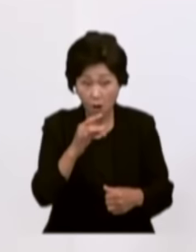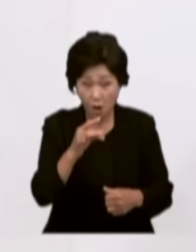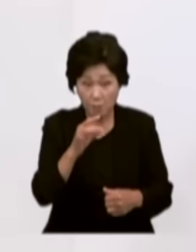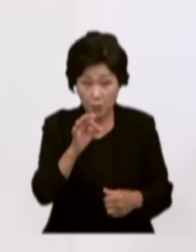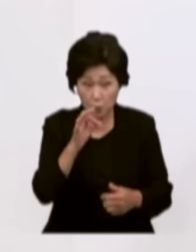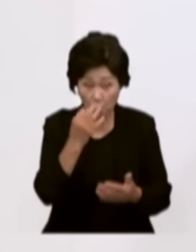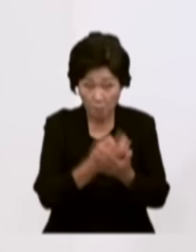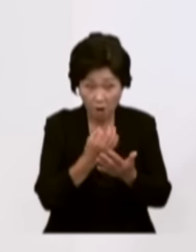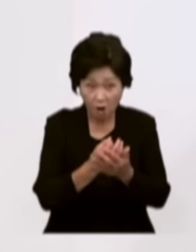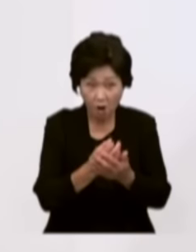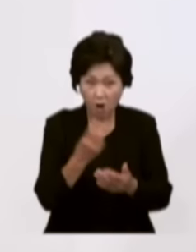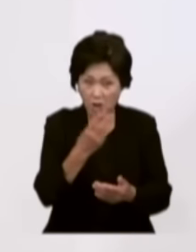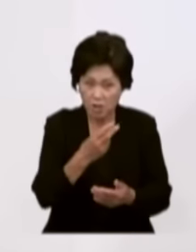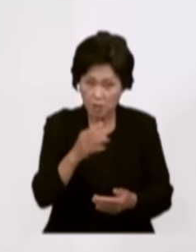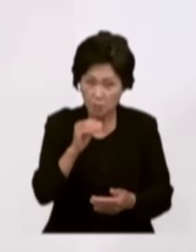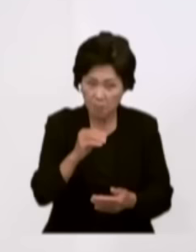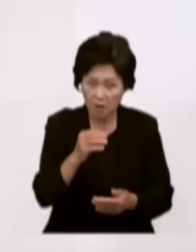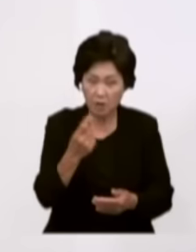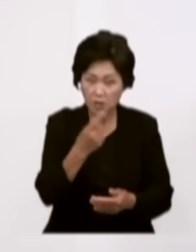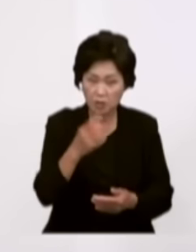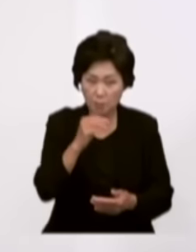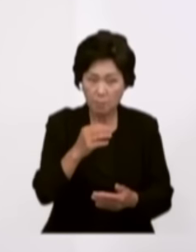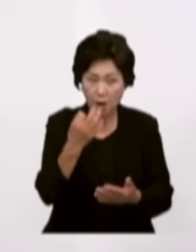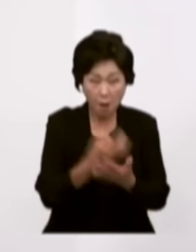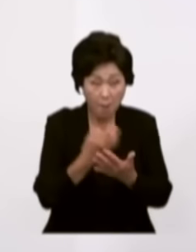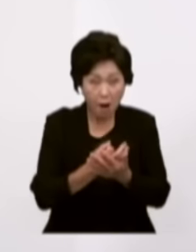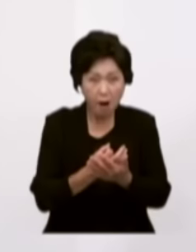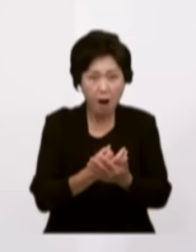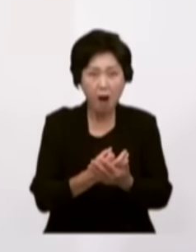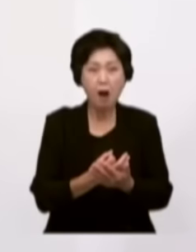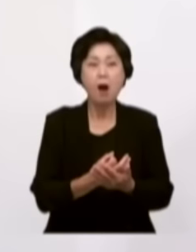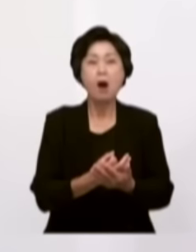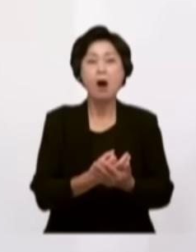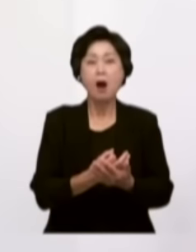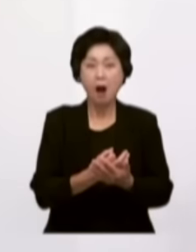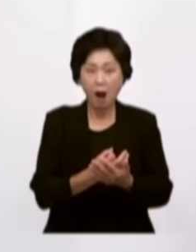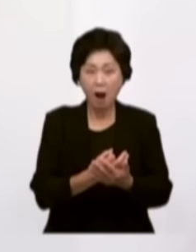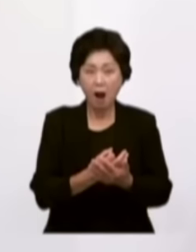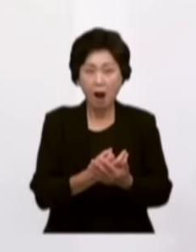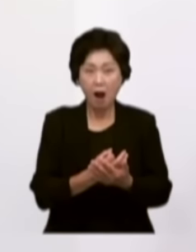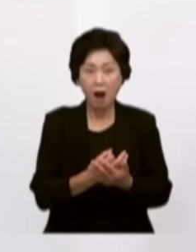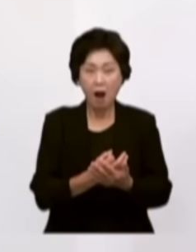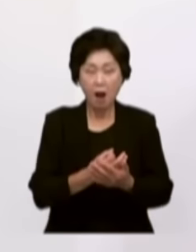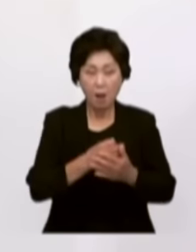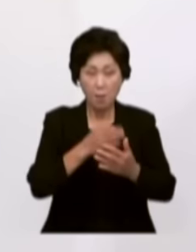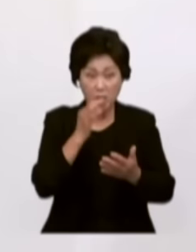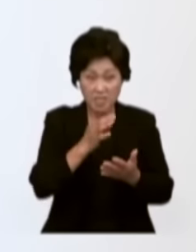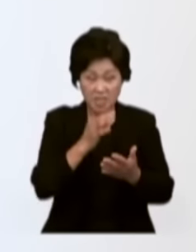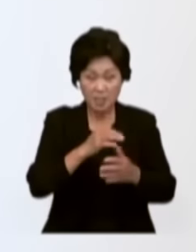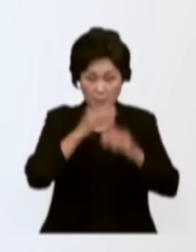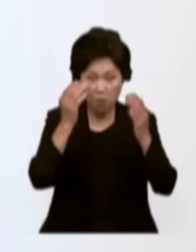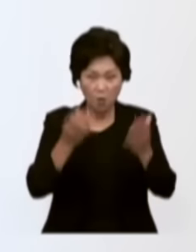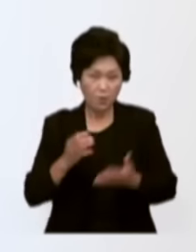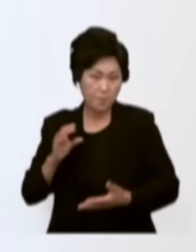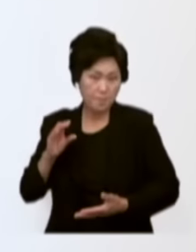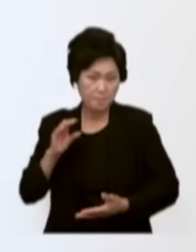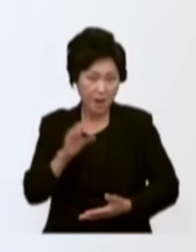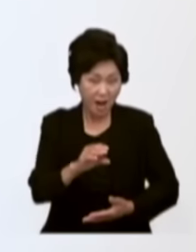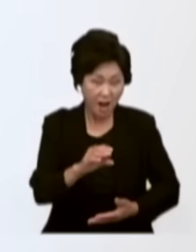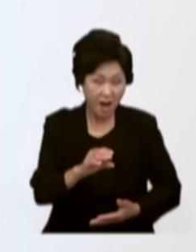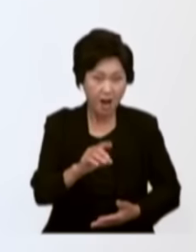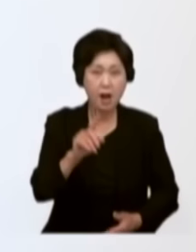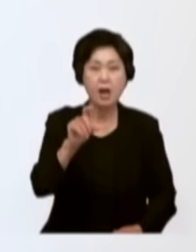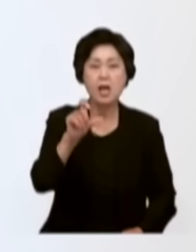2천만 원에서 1천만 원 벌면서 진짜 거기다 모든 재산을 갖다 넣었어요. 그래서 그때 당시 한